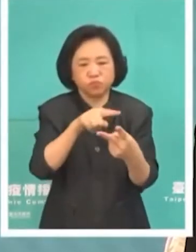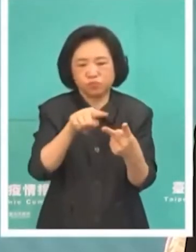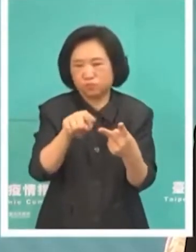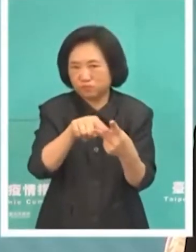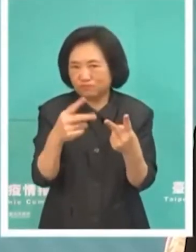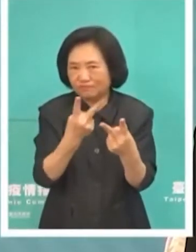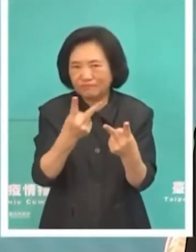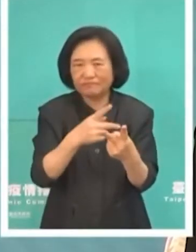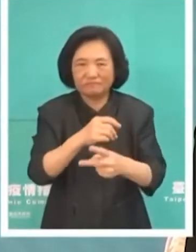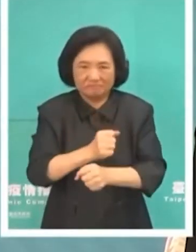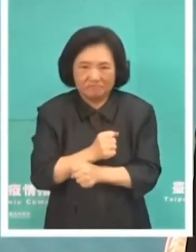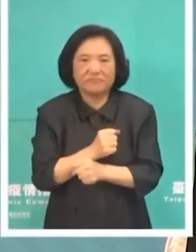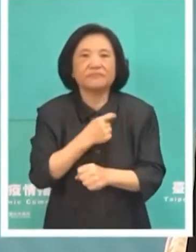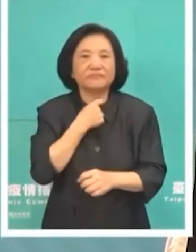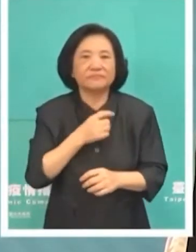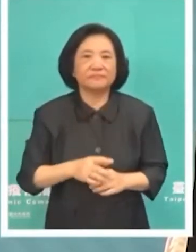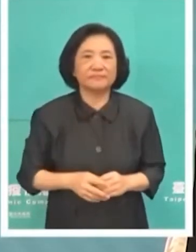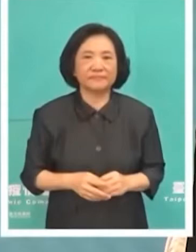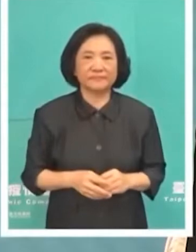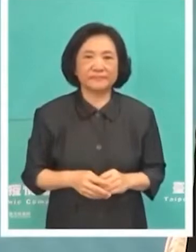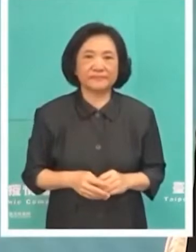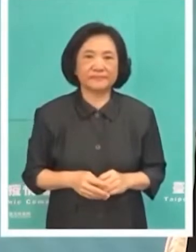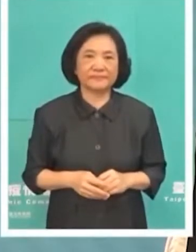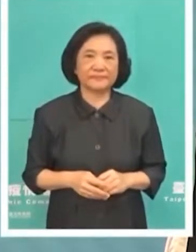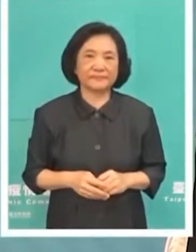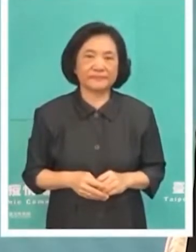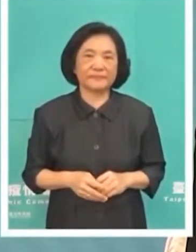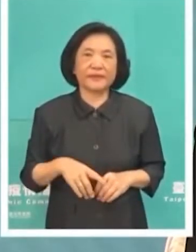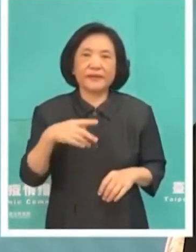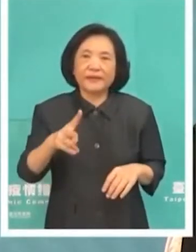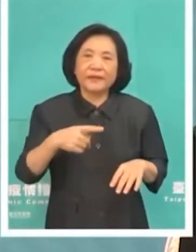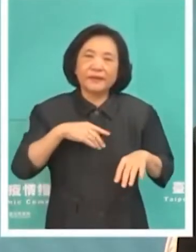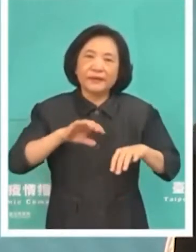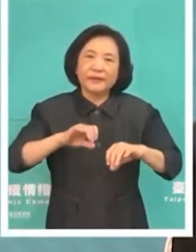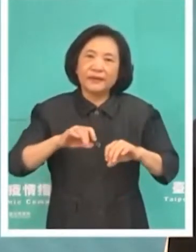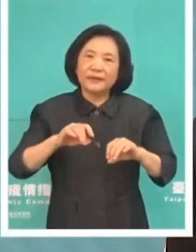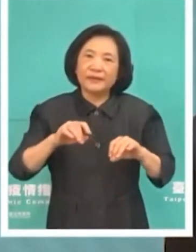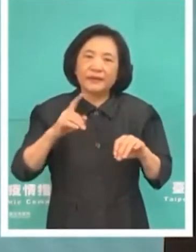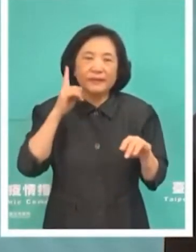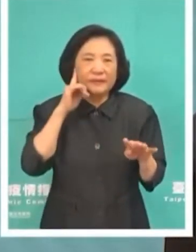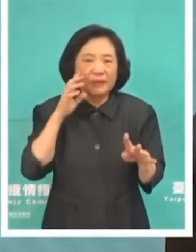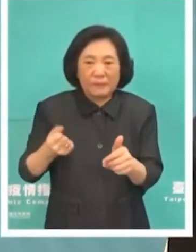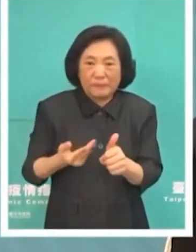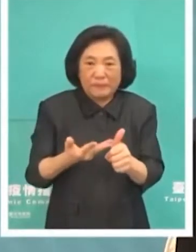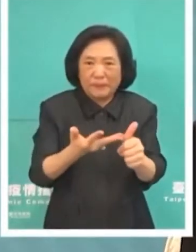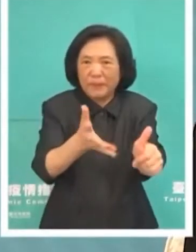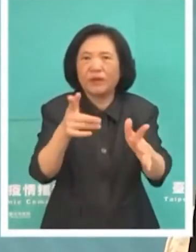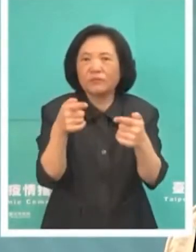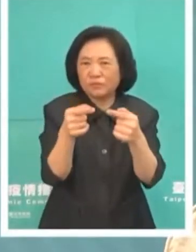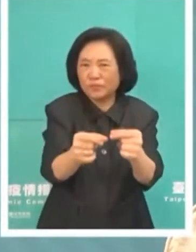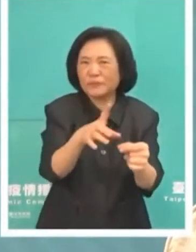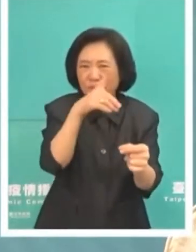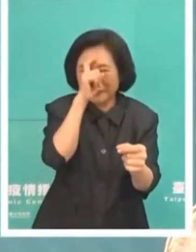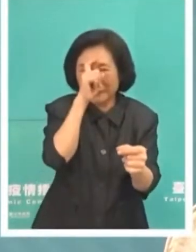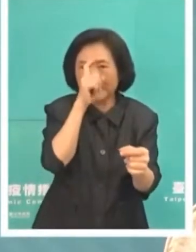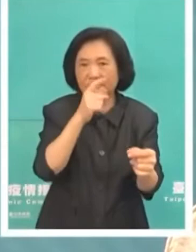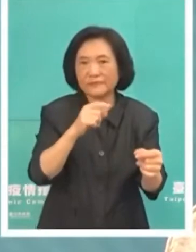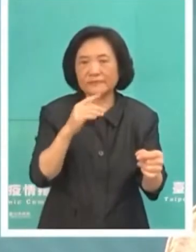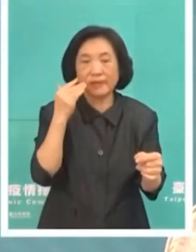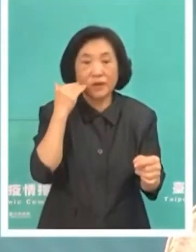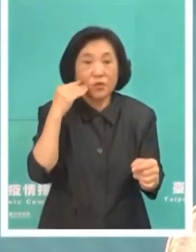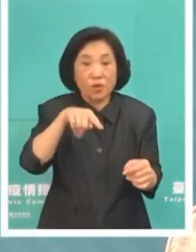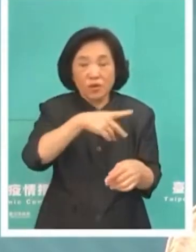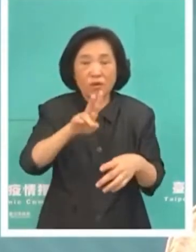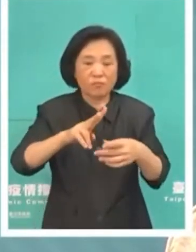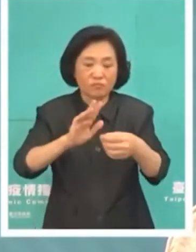还是一个重点的。啊，不过为了要减少这种感染的可能性的哈。如果有使